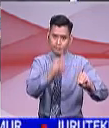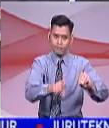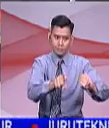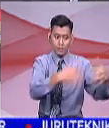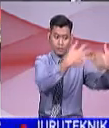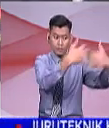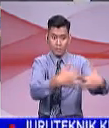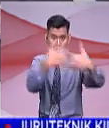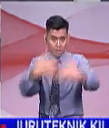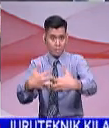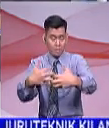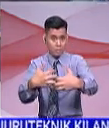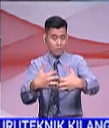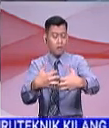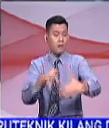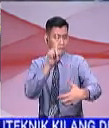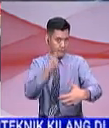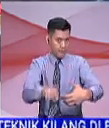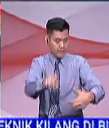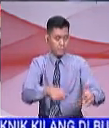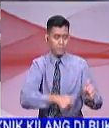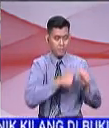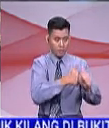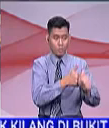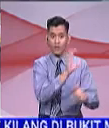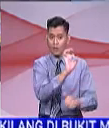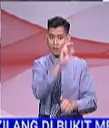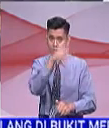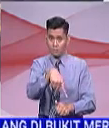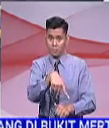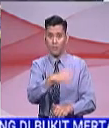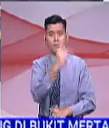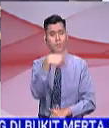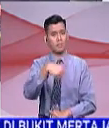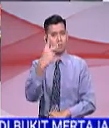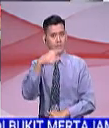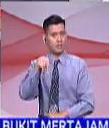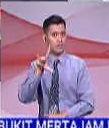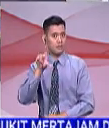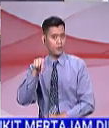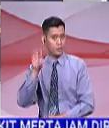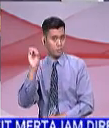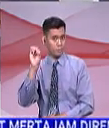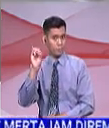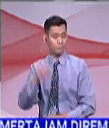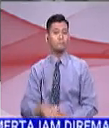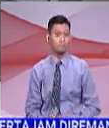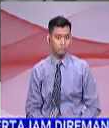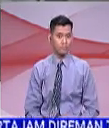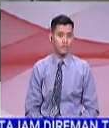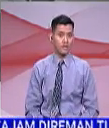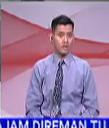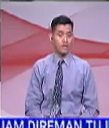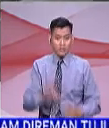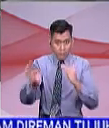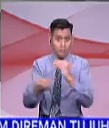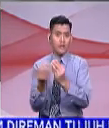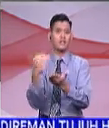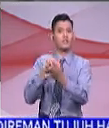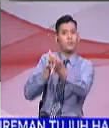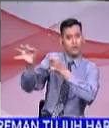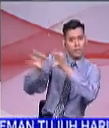pihak-pihak kilang-kilang ni mematuhi SOP PKP 3.0 ini. Tambah beliau, pihaknya